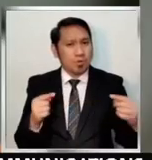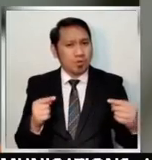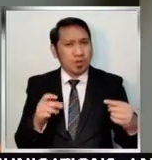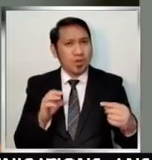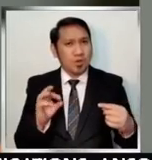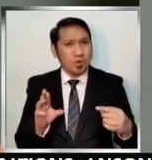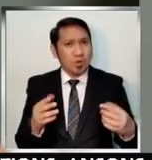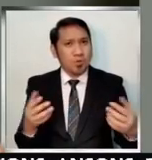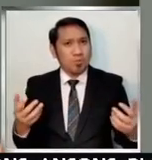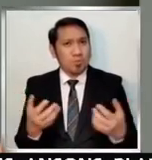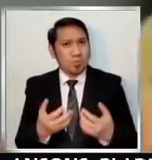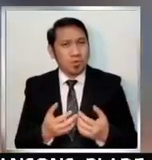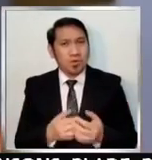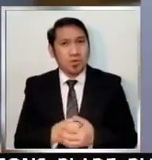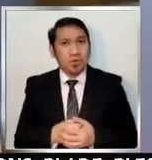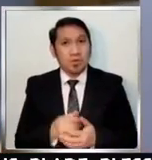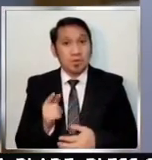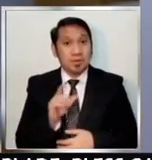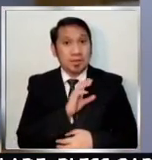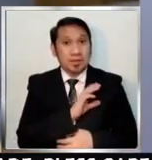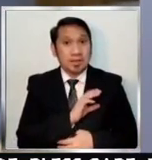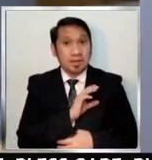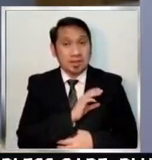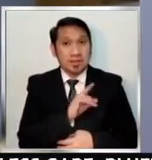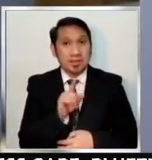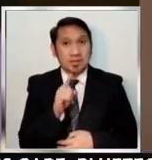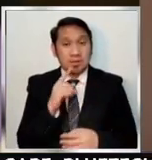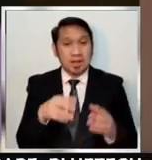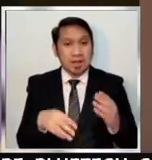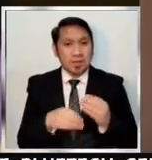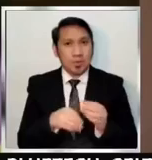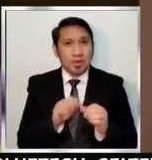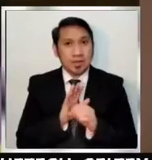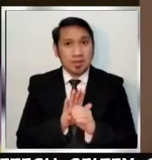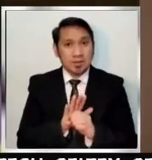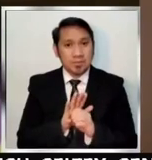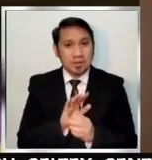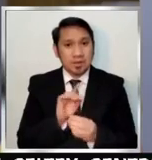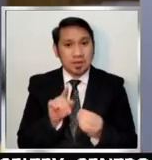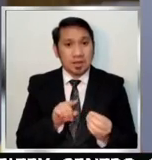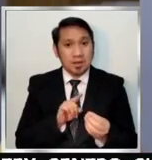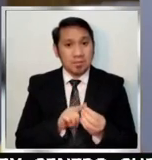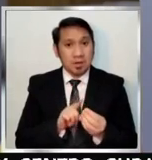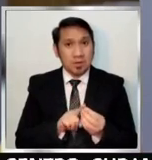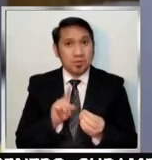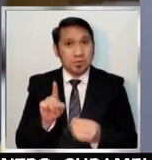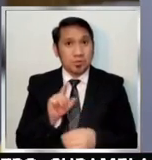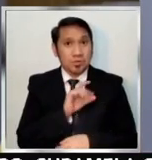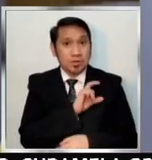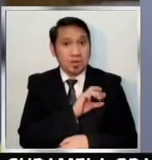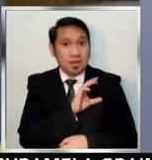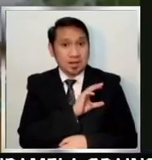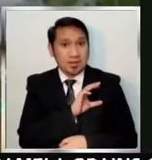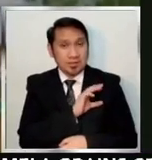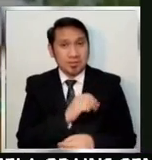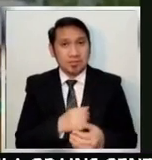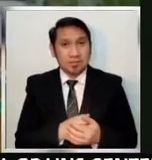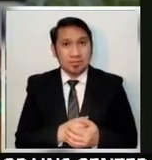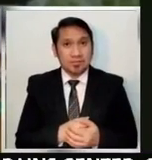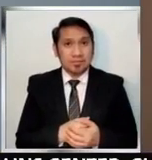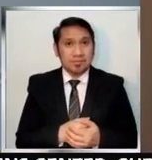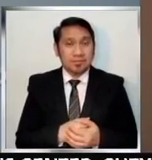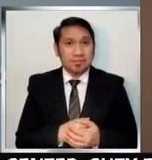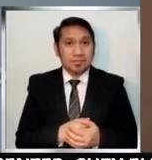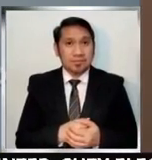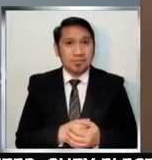Ward? Bukod sa karakter ni Dina, dagdag tension din sa serye ang dulot ng karakter ng batikang aktor na si Gabby Eigenman na